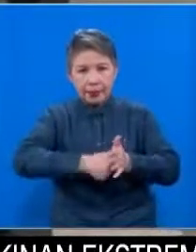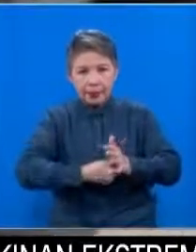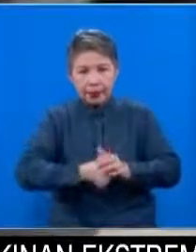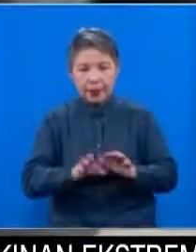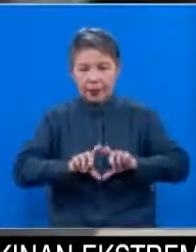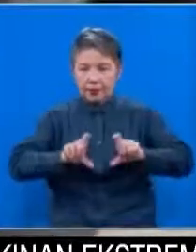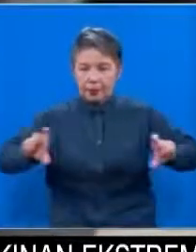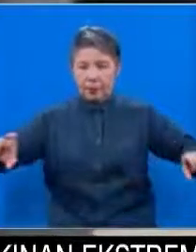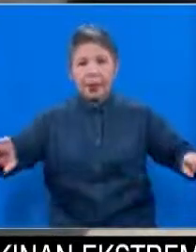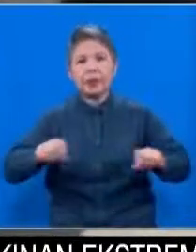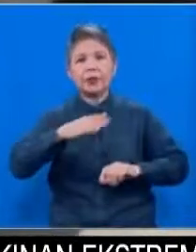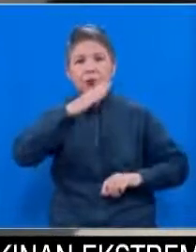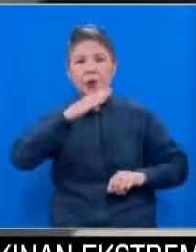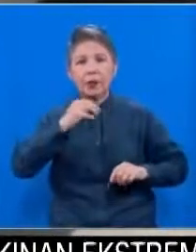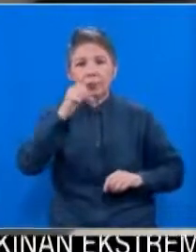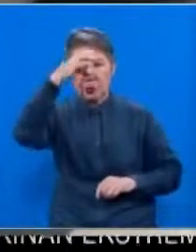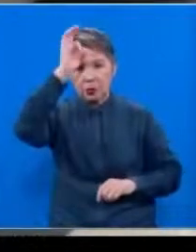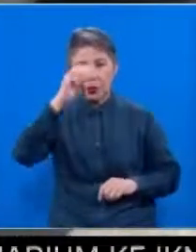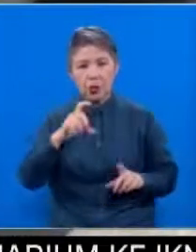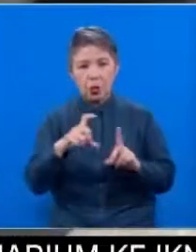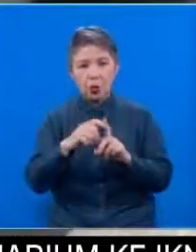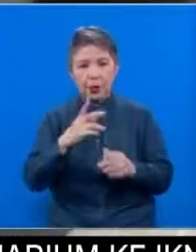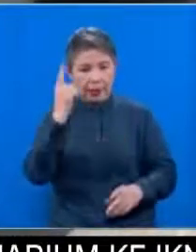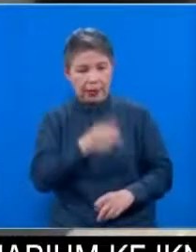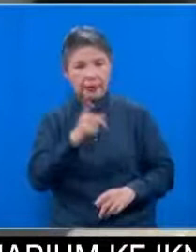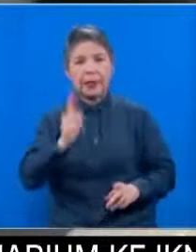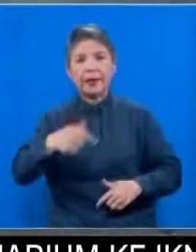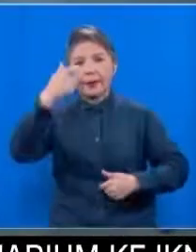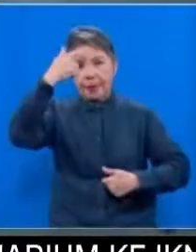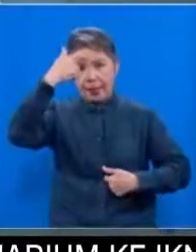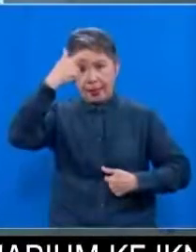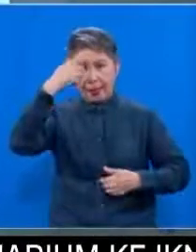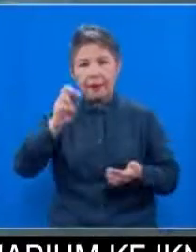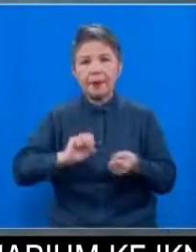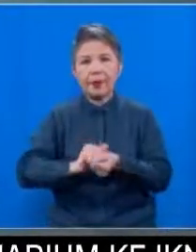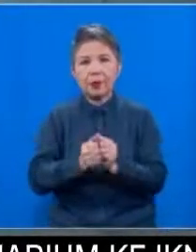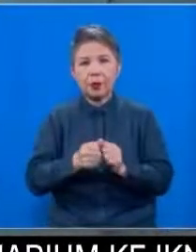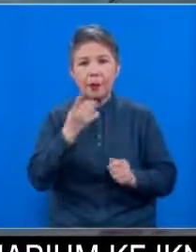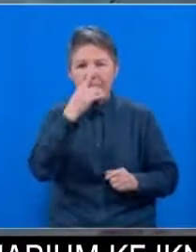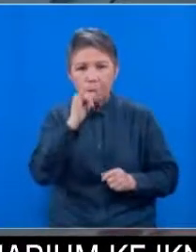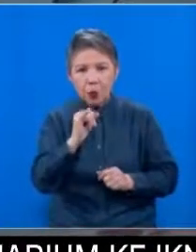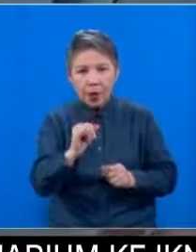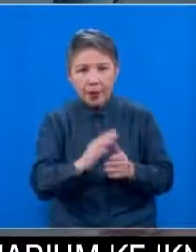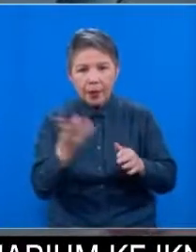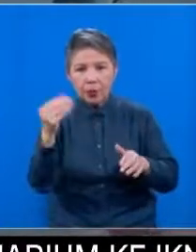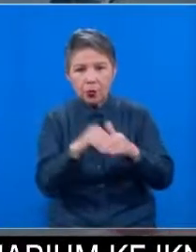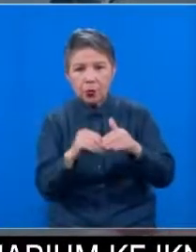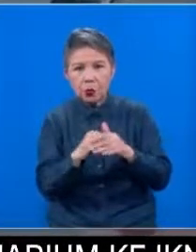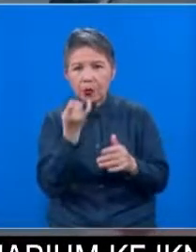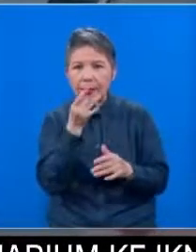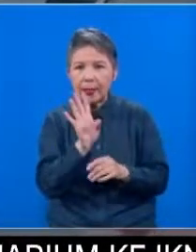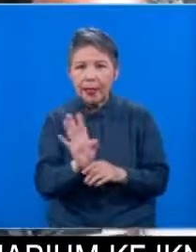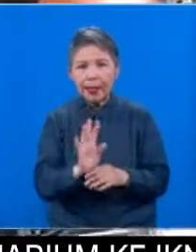polisi. Sebelumnya, Doni Salmanan telah ditetapkan polisi sebagai tersangka dalam kasus dugaan penipuan dan investasi ilegal